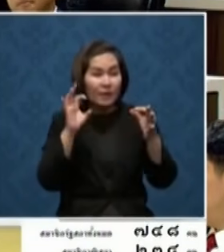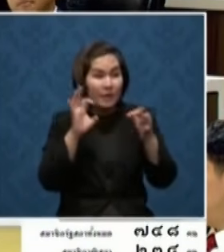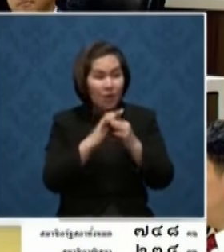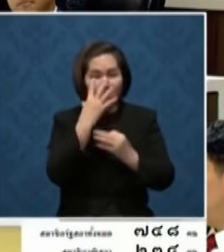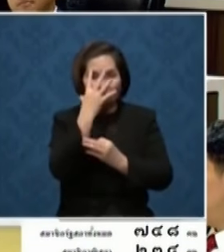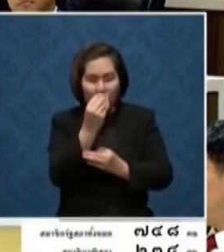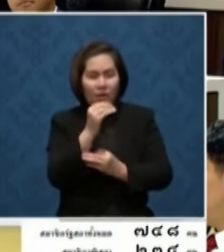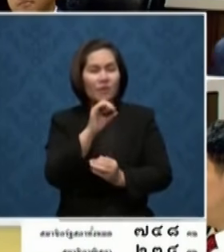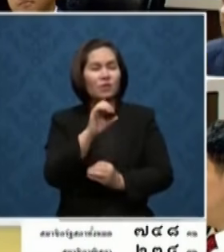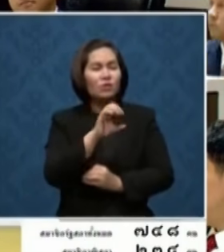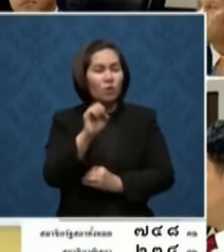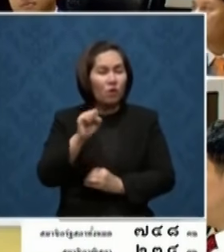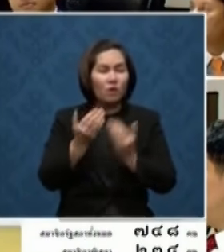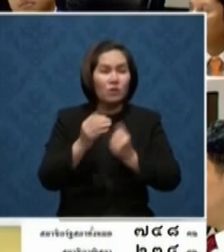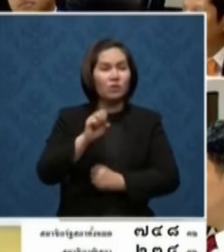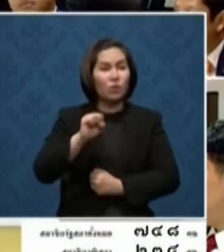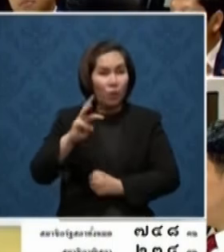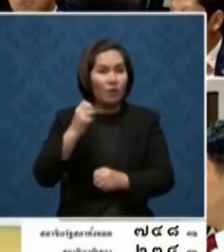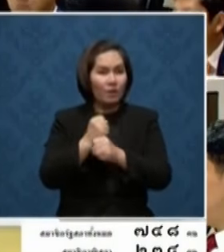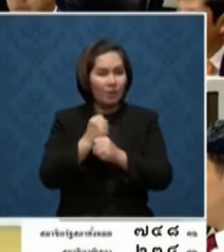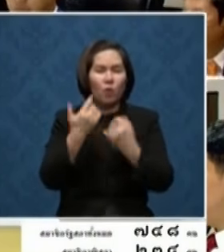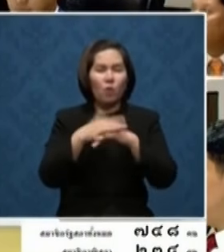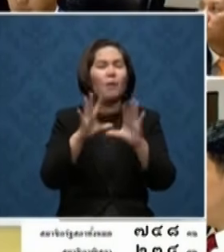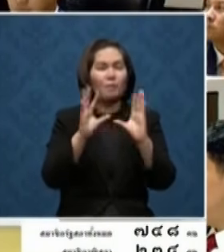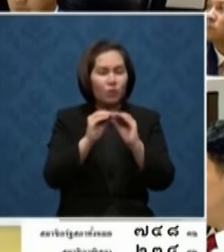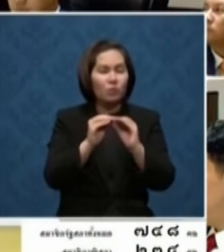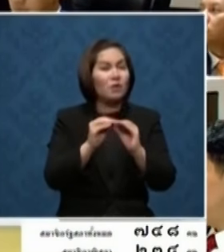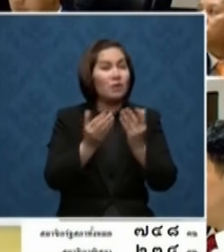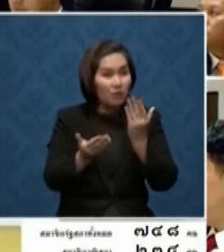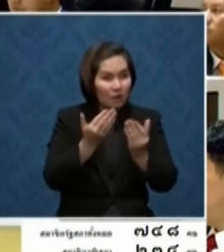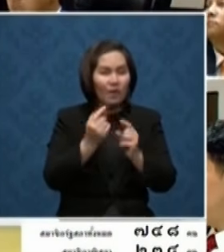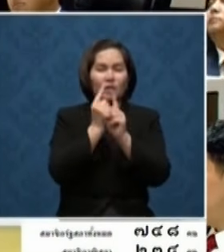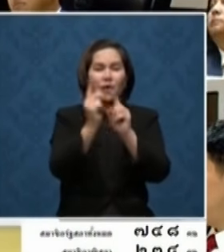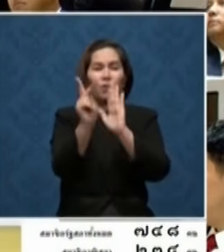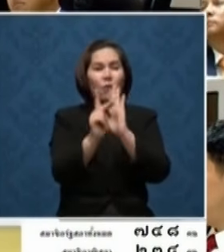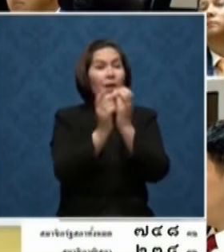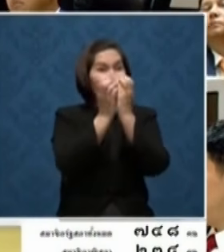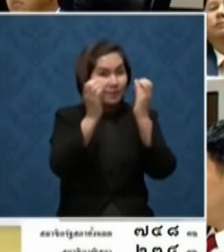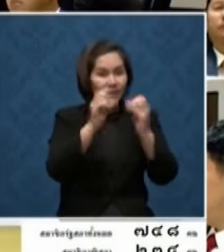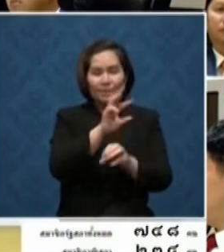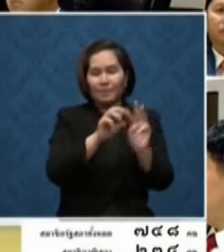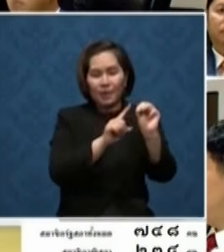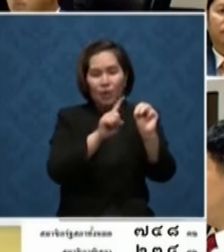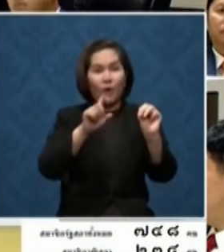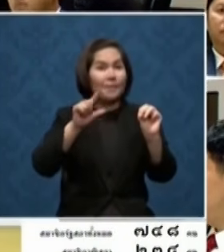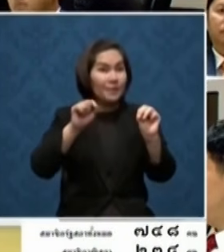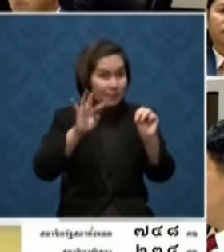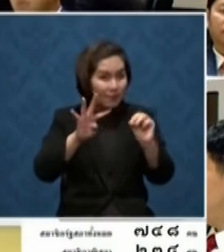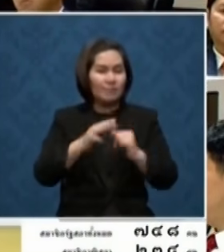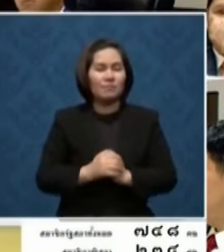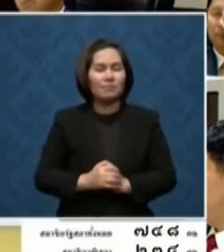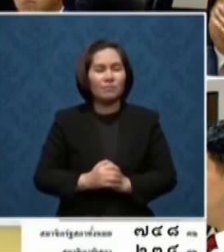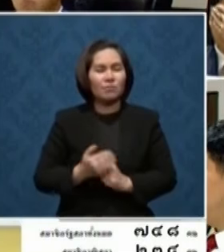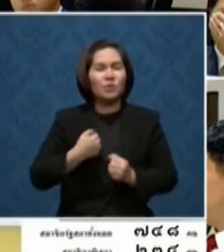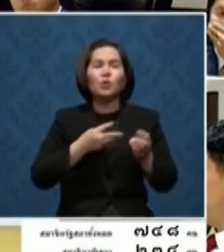ายตั้งใจจะสกัดพรรคก้าวไกลเตะตัดขาคุณพิธาหรือไม่กับประเด็นที่3ก็คือฝากเพื่อน